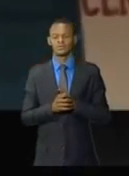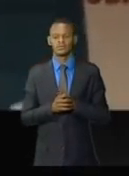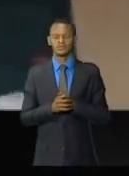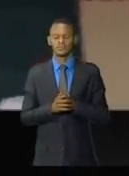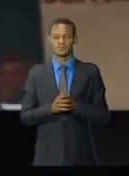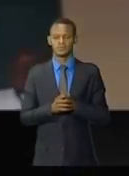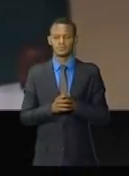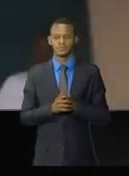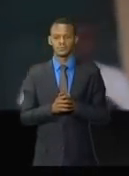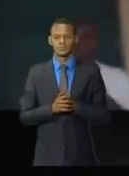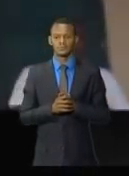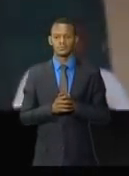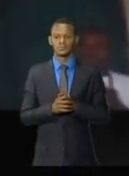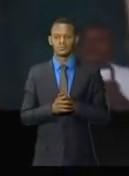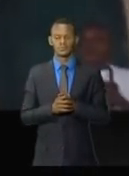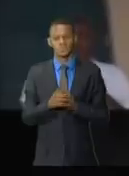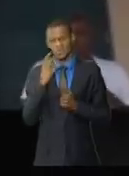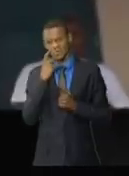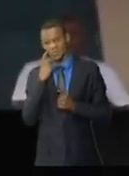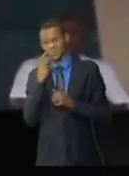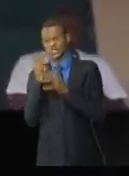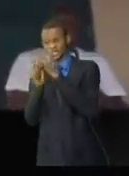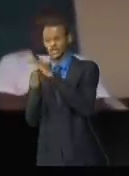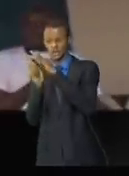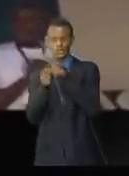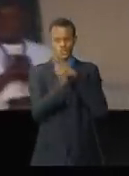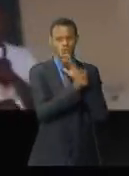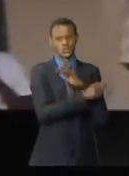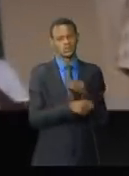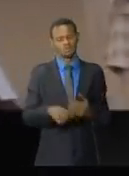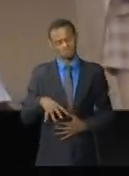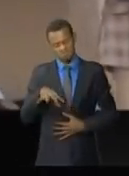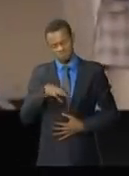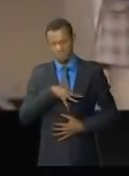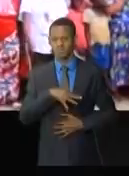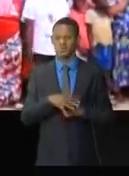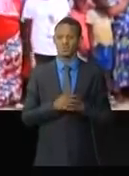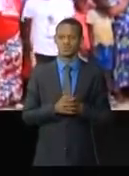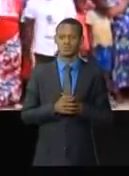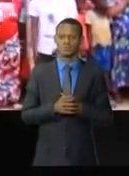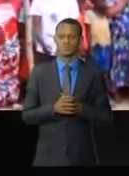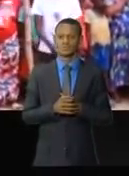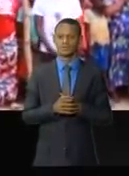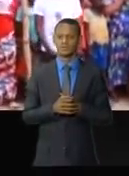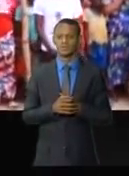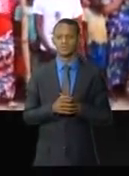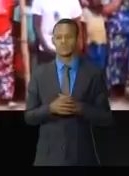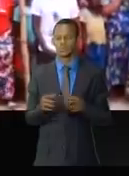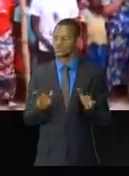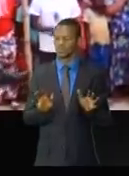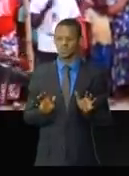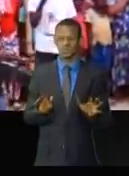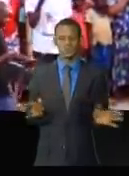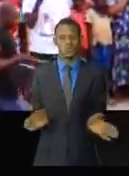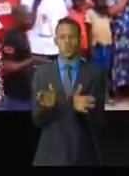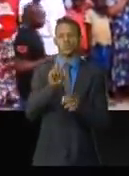wezi. Naomba moyo mtusutenie, si vile? Kama moyo mkatuacha, hatutaweza lolote. Na kama